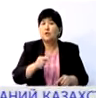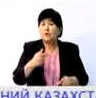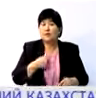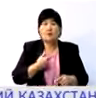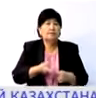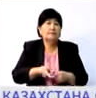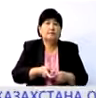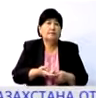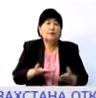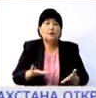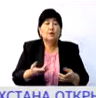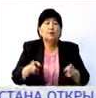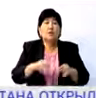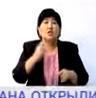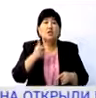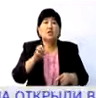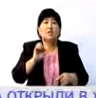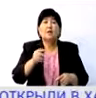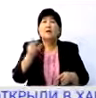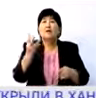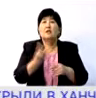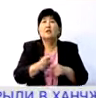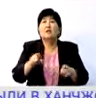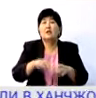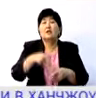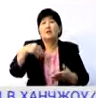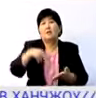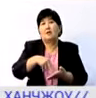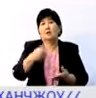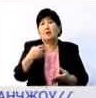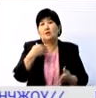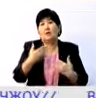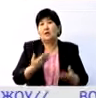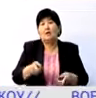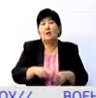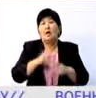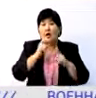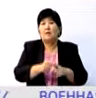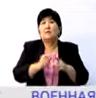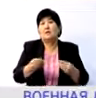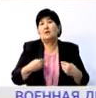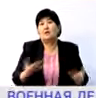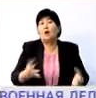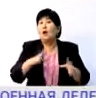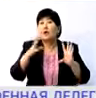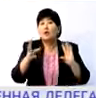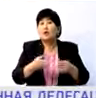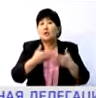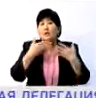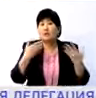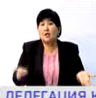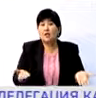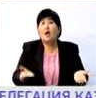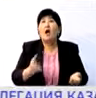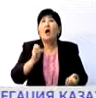уже этот Чегабаев уже третий раз передо мной стоит. Обещание дает. Результата нет.